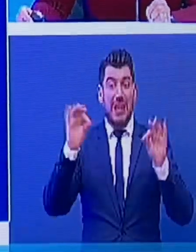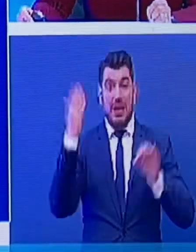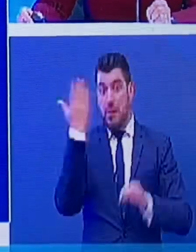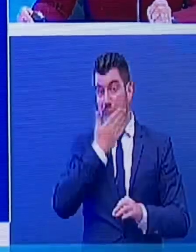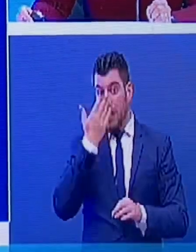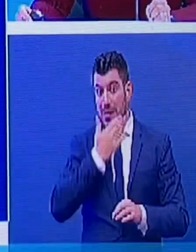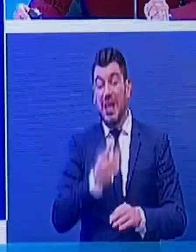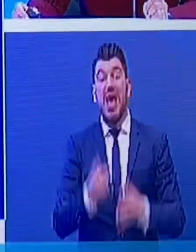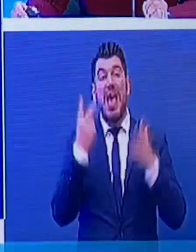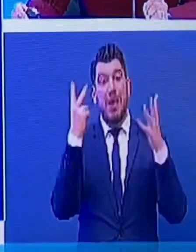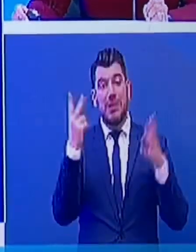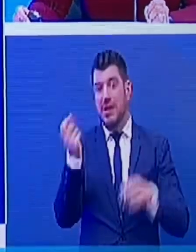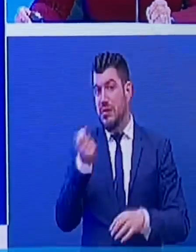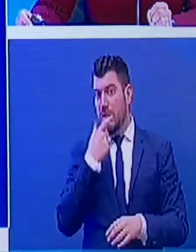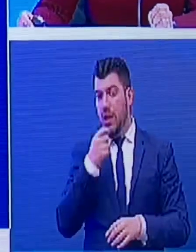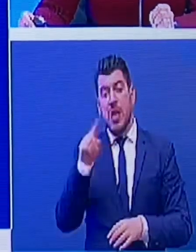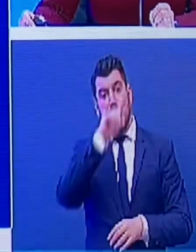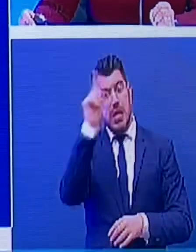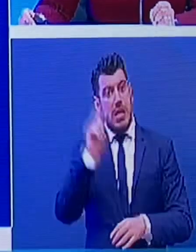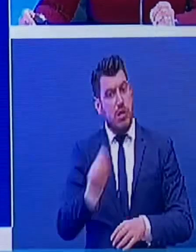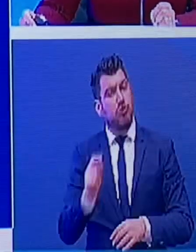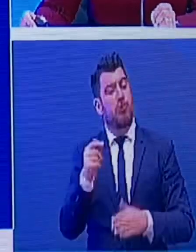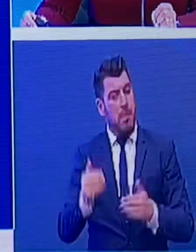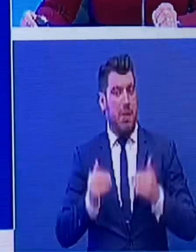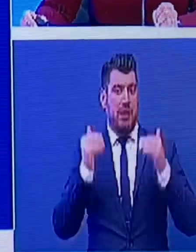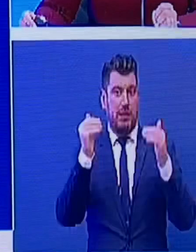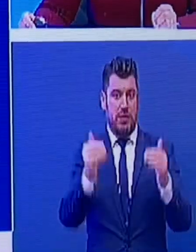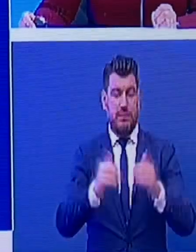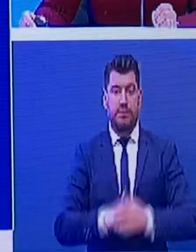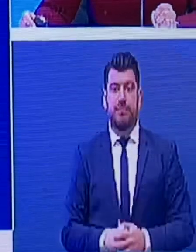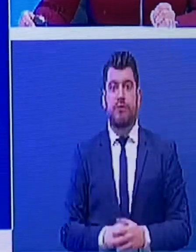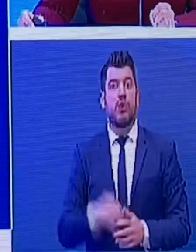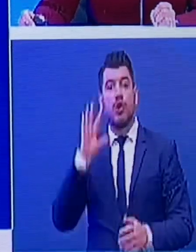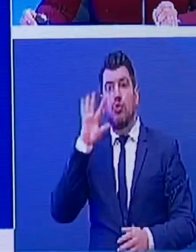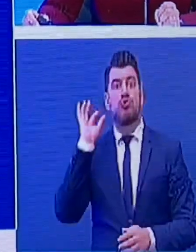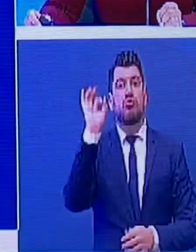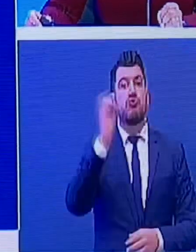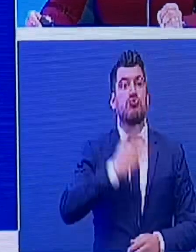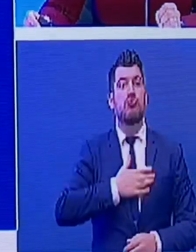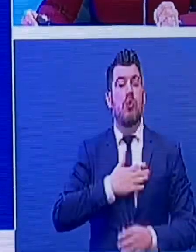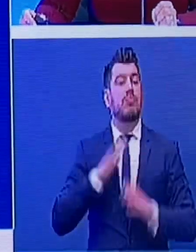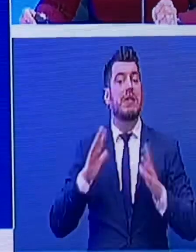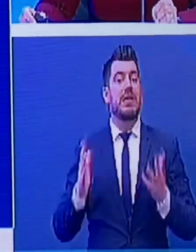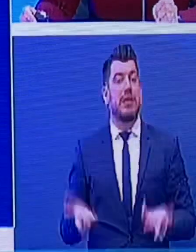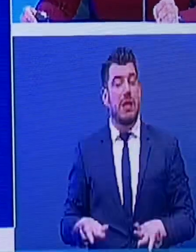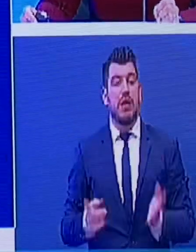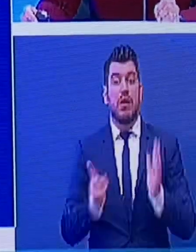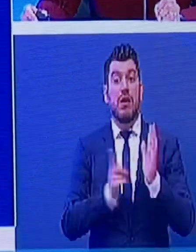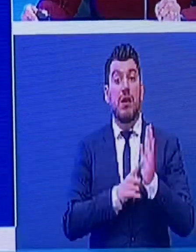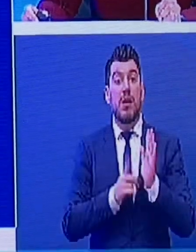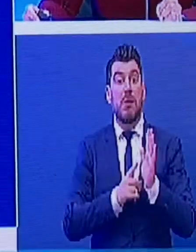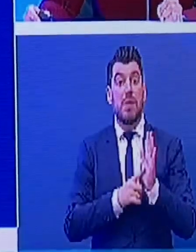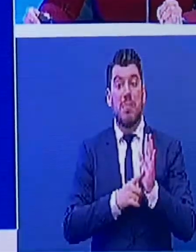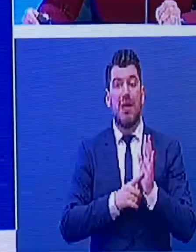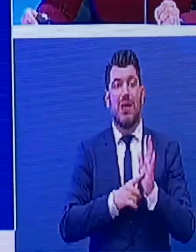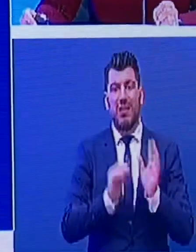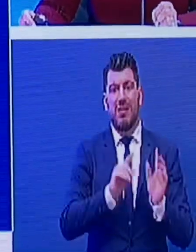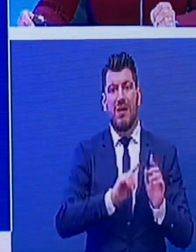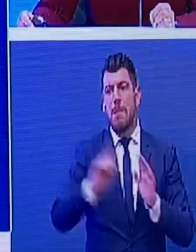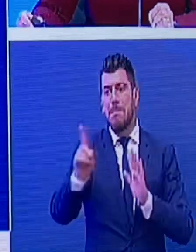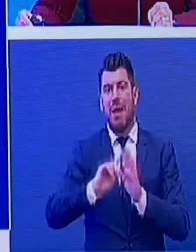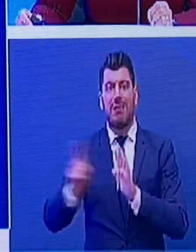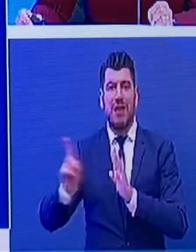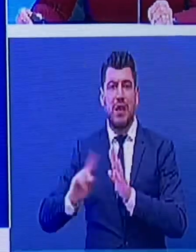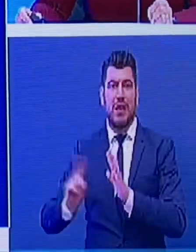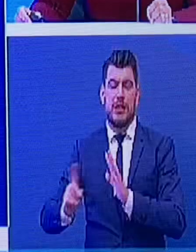Σεπτεμβρίου, ενδέχεται να υπάρξει κάποια παράταση. Στόχος είναι να περιοριστούν σημαντικά οι μετακινήσεις